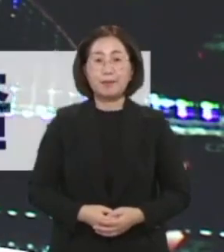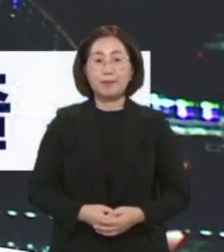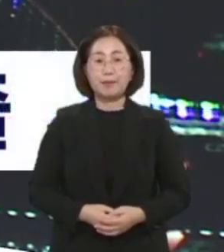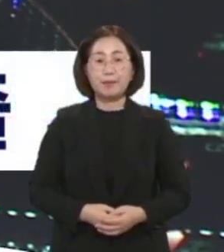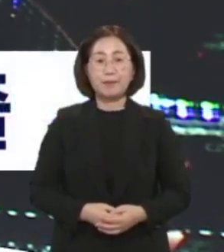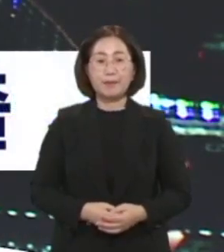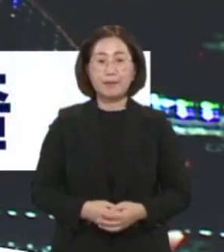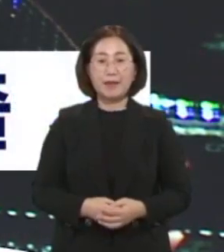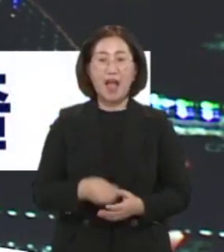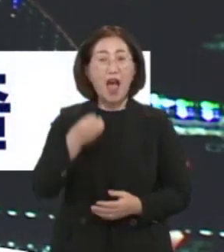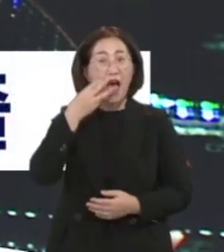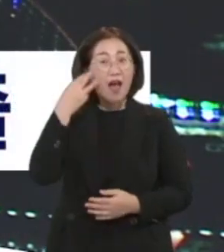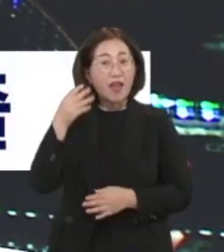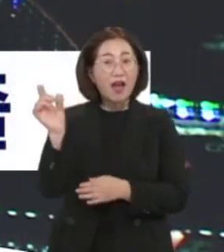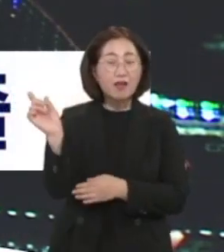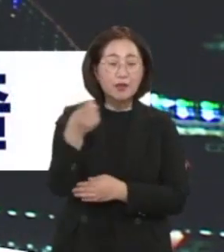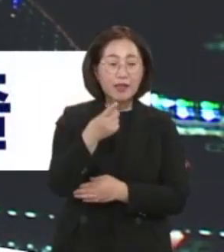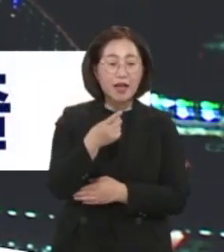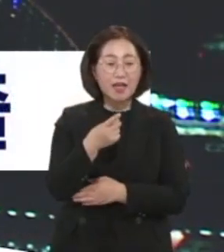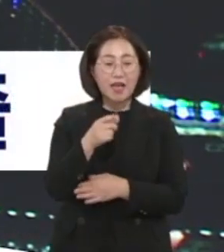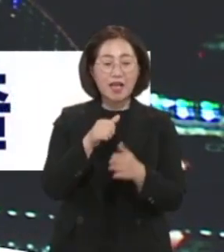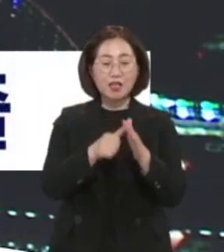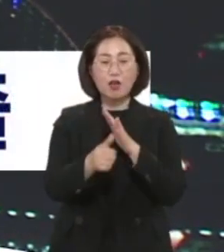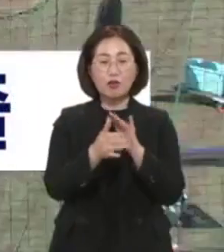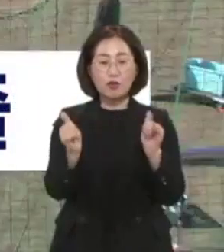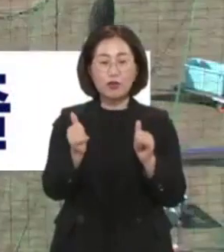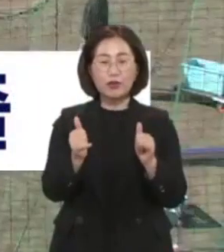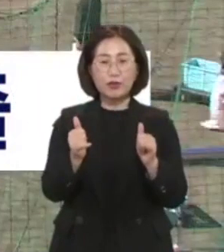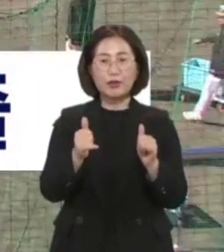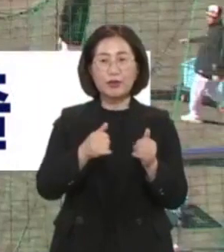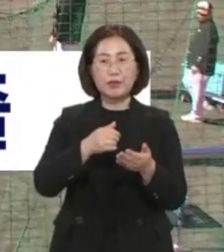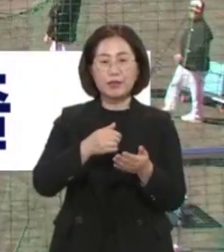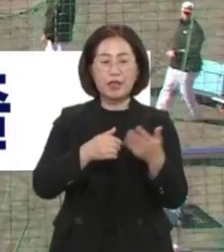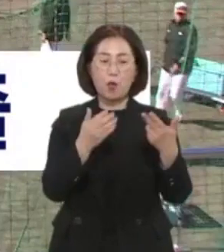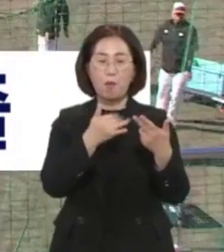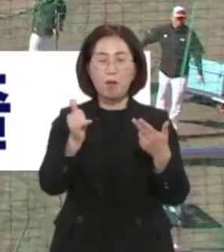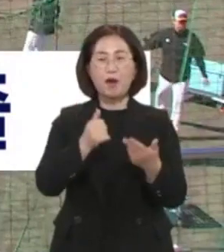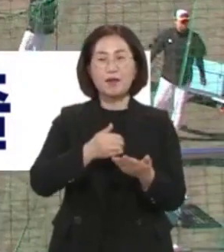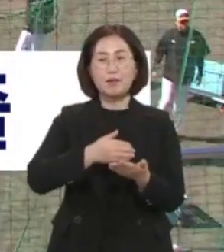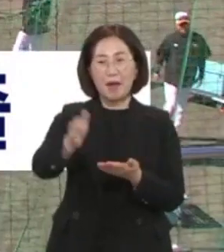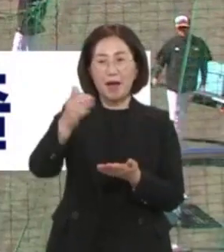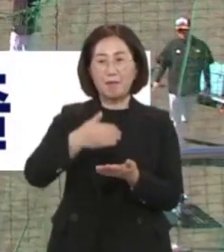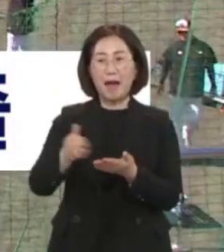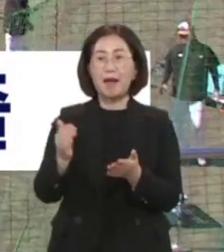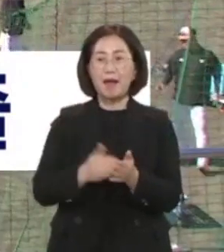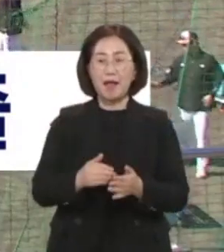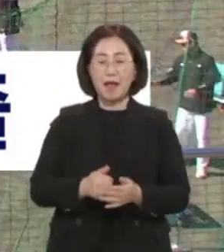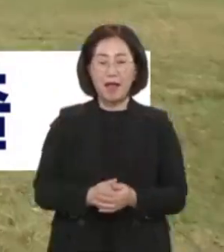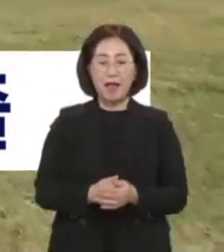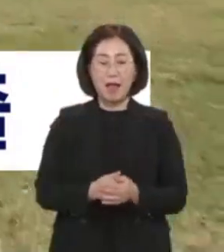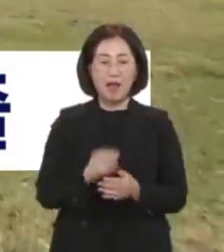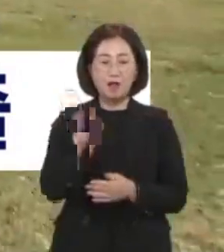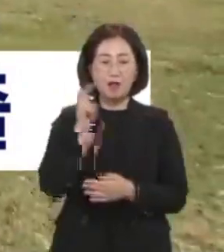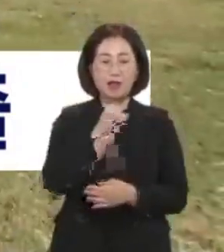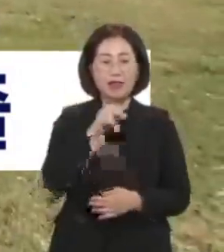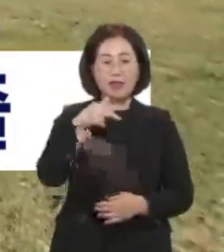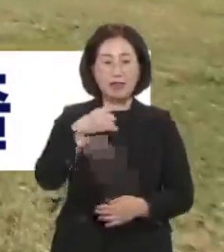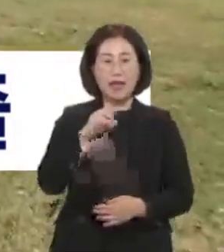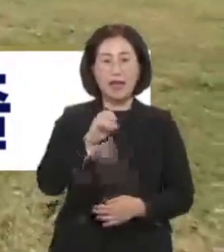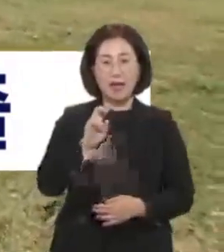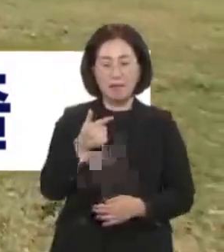프로야구 한화 이글스가 선수단 재편을 위해 선수 일곱 명을 방출했습니다 투수 이재민과